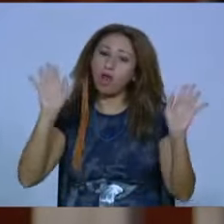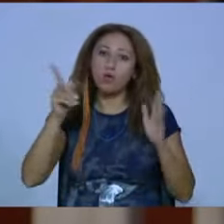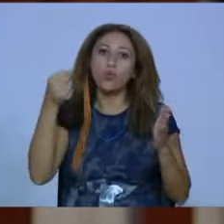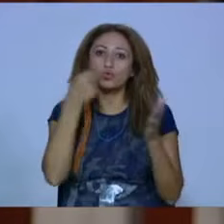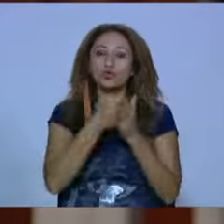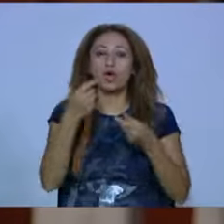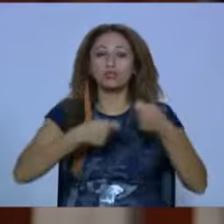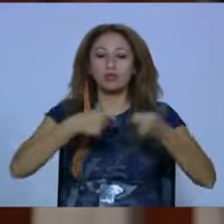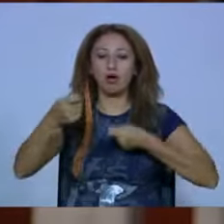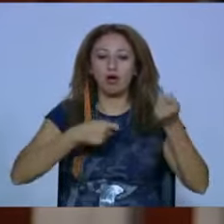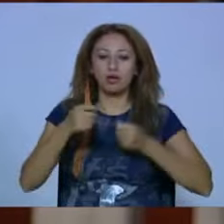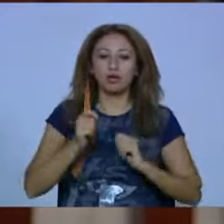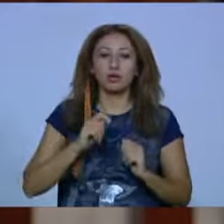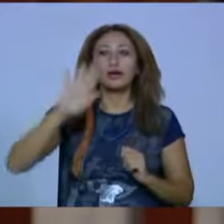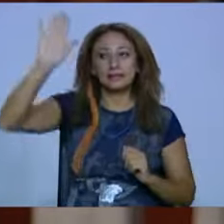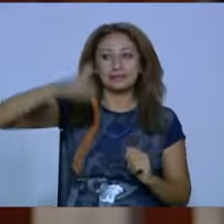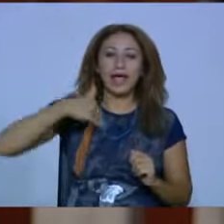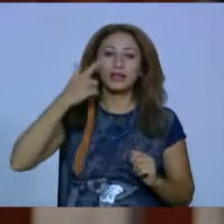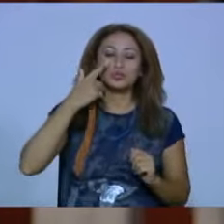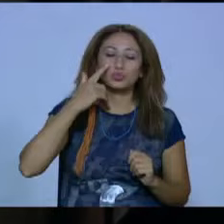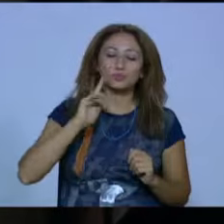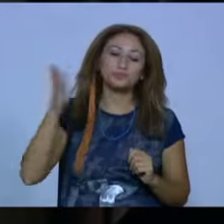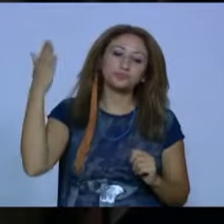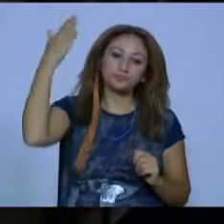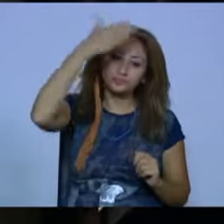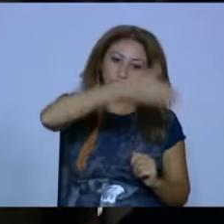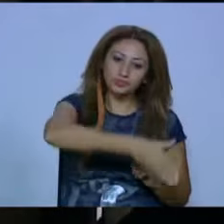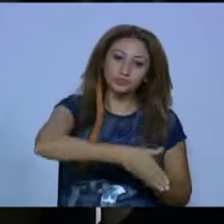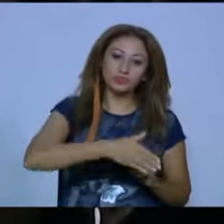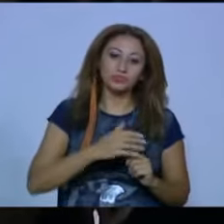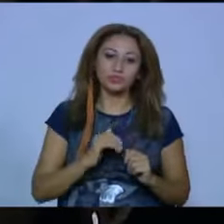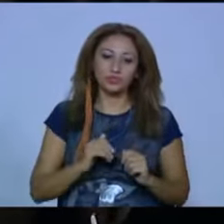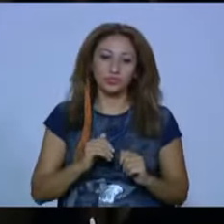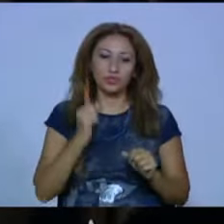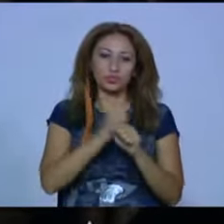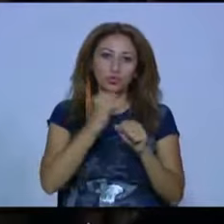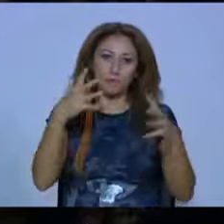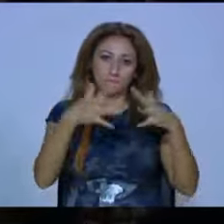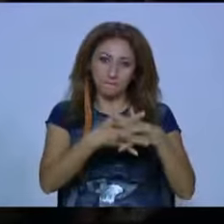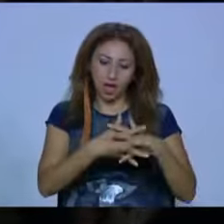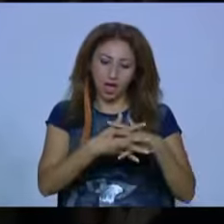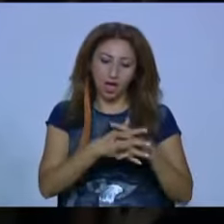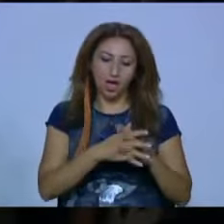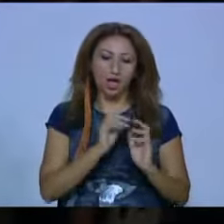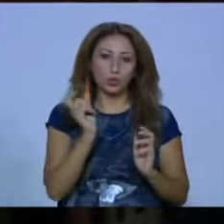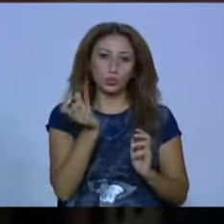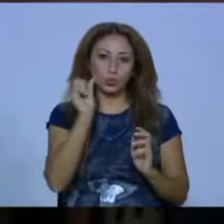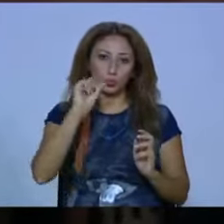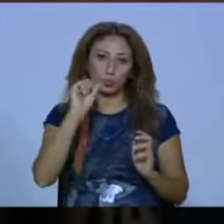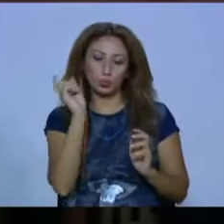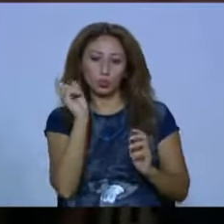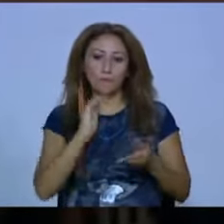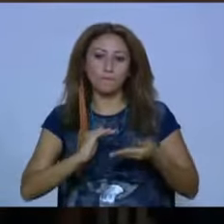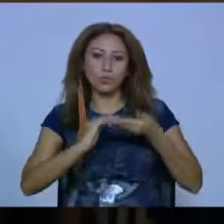يشتغل بقى في يعني. فقال لها ابعته لي. ففعلا راح للاستاذ نور اشتغل مع الاستاذ نور الله يرحمه مساعد